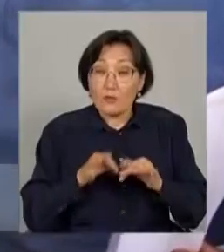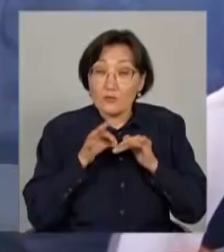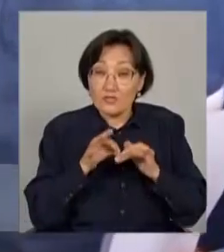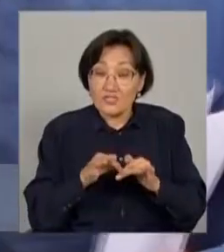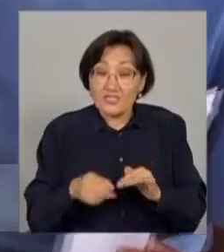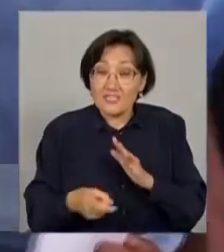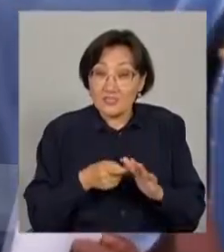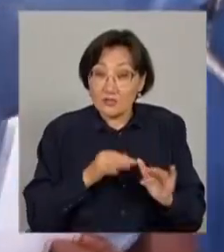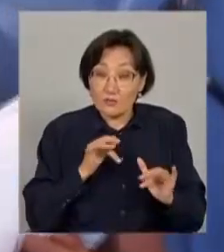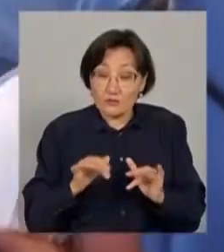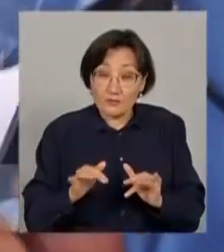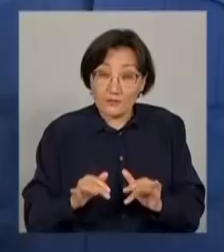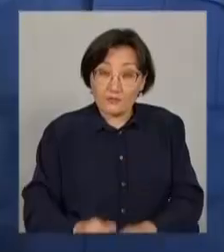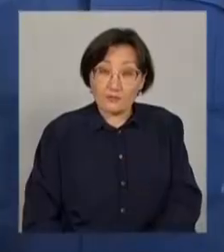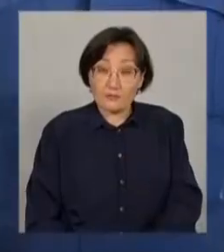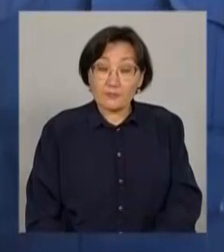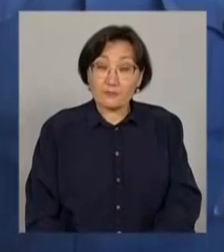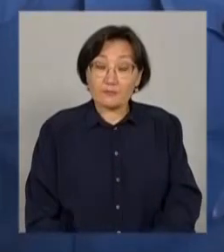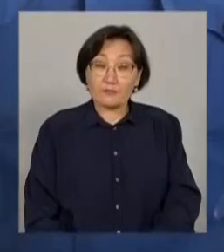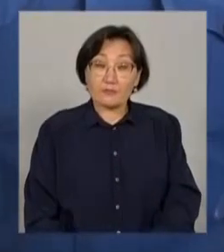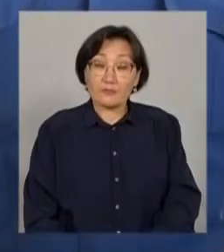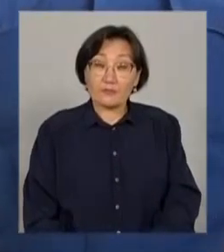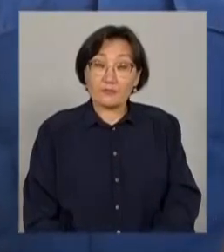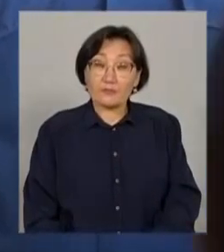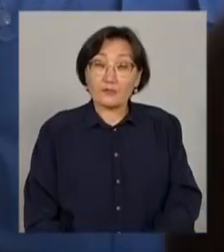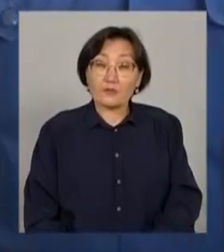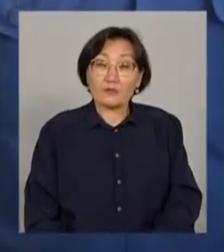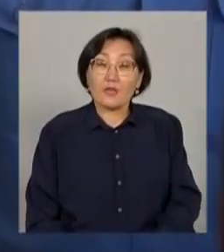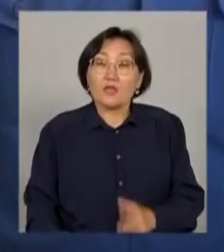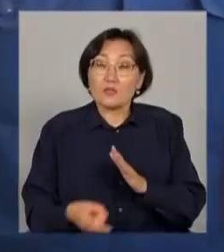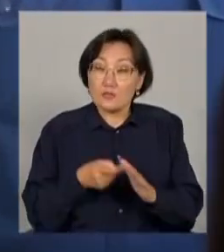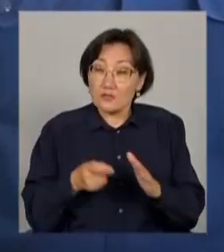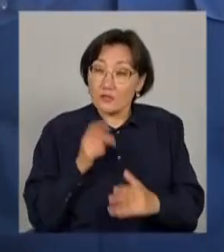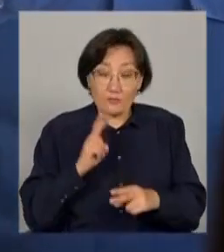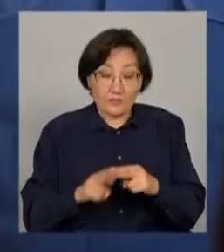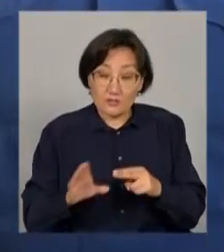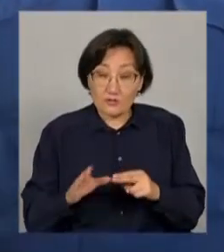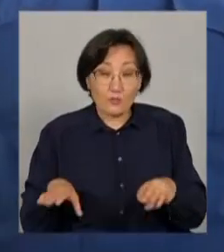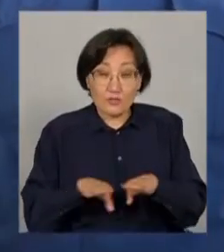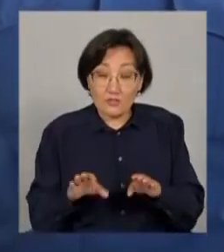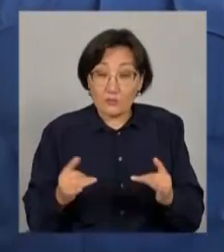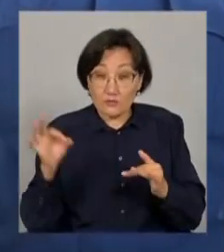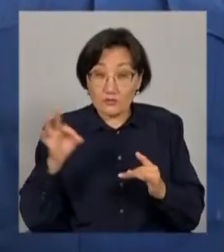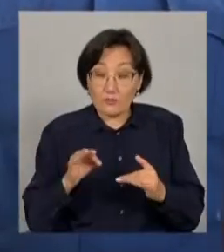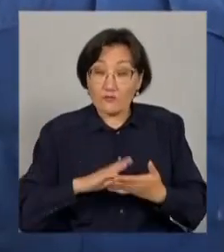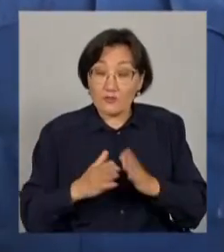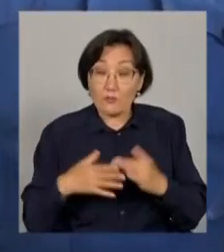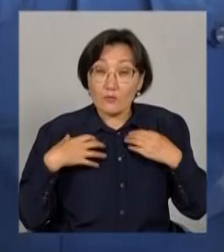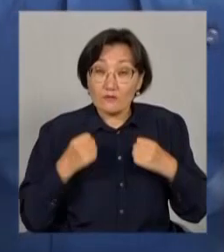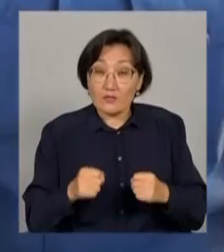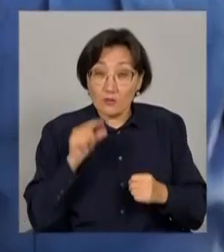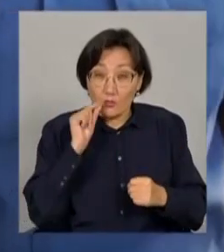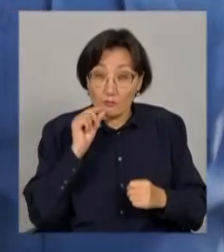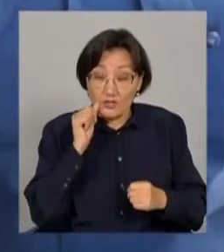проведение следственных мероприятий. Кирилл, тоқтау-тоқан жоқ. Следствие не завершено и не закрыто. На данный момент состояние здоровья